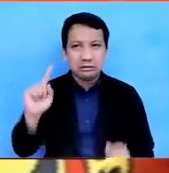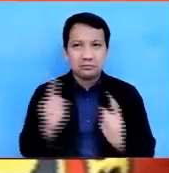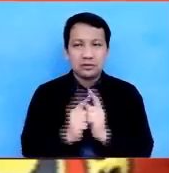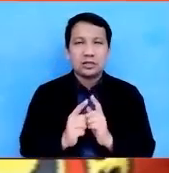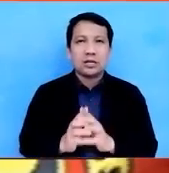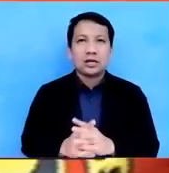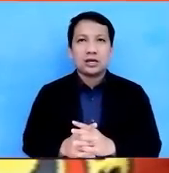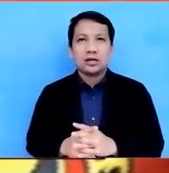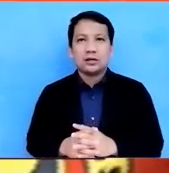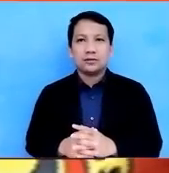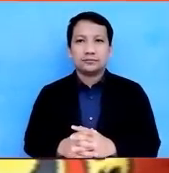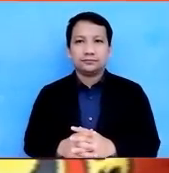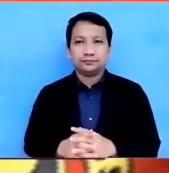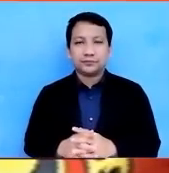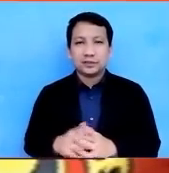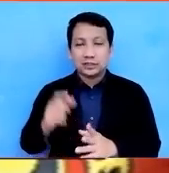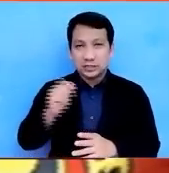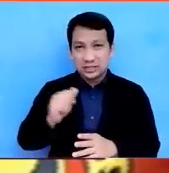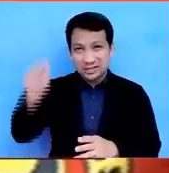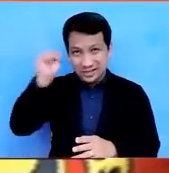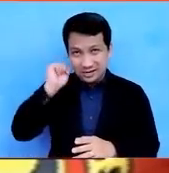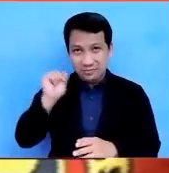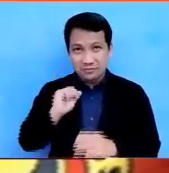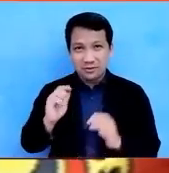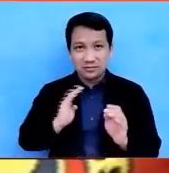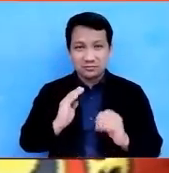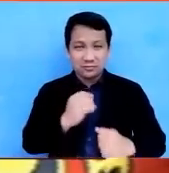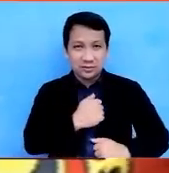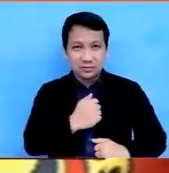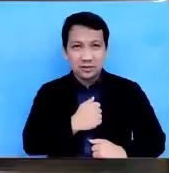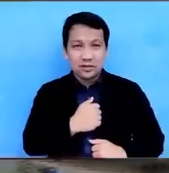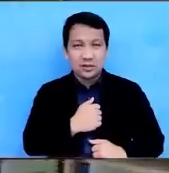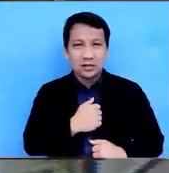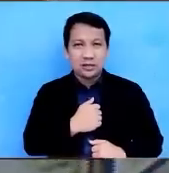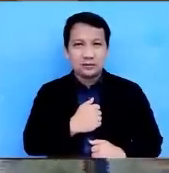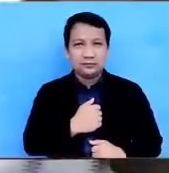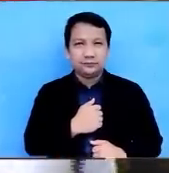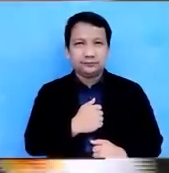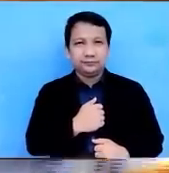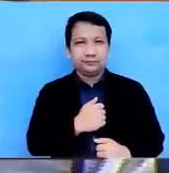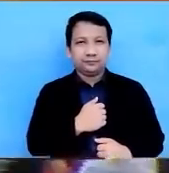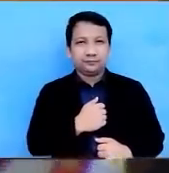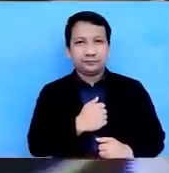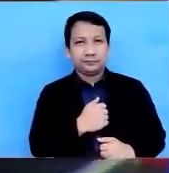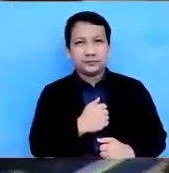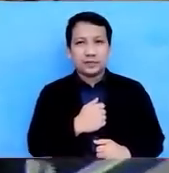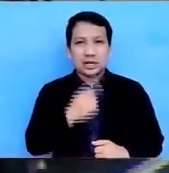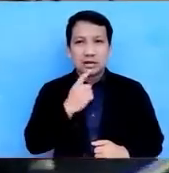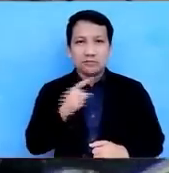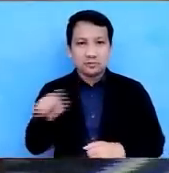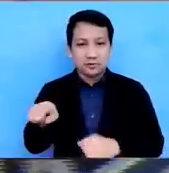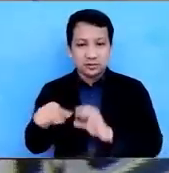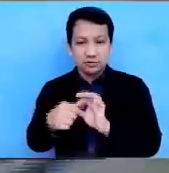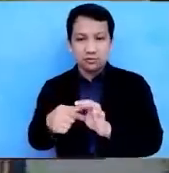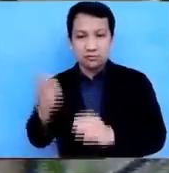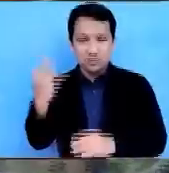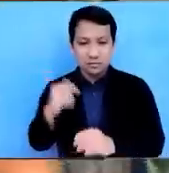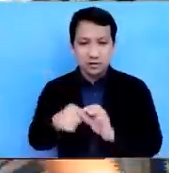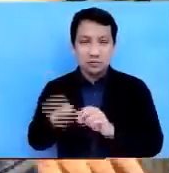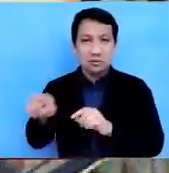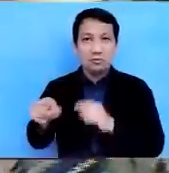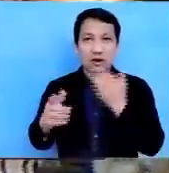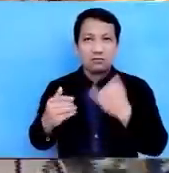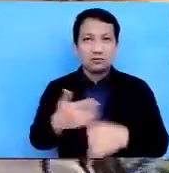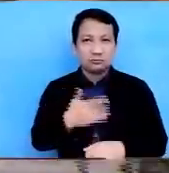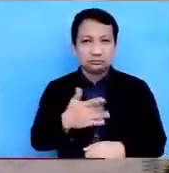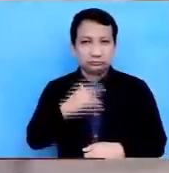sina Congressman Arnie Teves at bodyguard niyang si Marvin Miranda. Naggawa lang daw niya noong ituro ang dalawa dahil umano sa